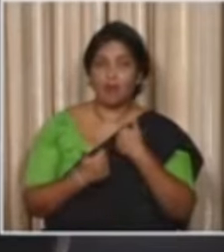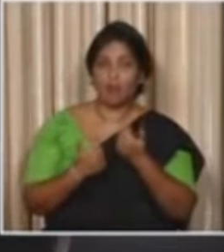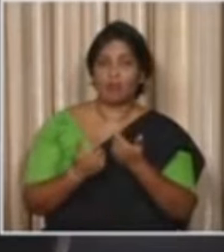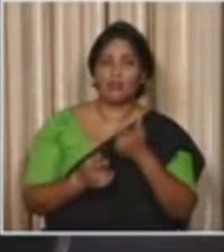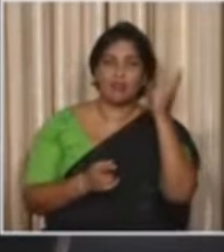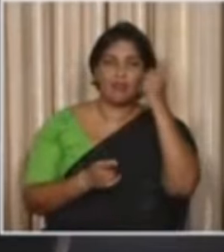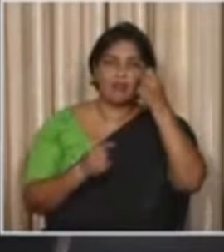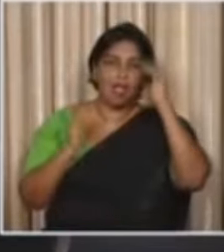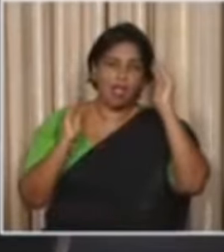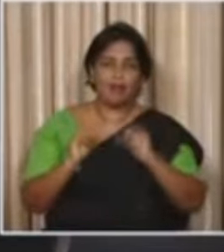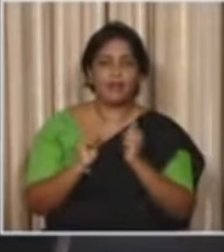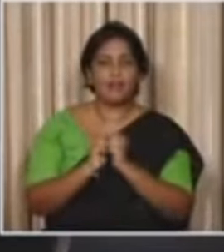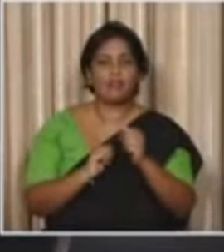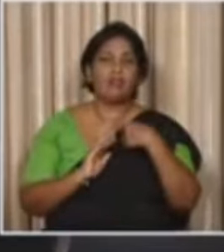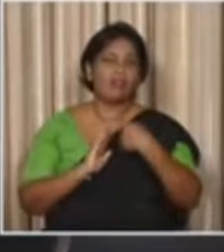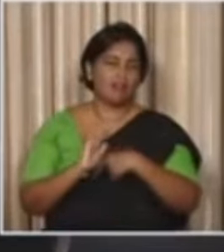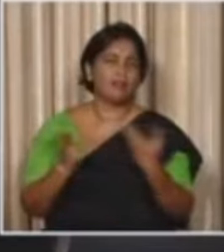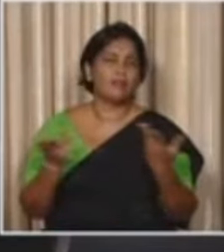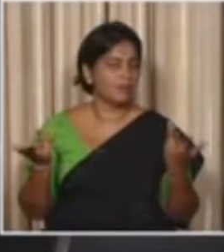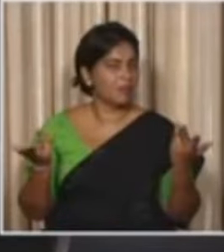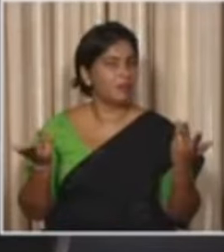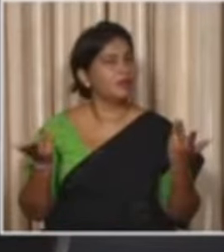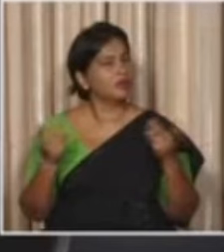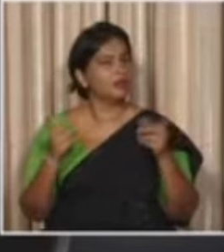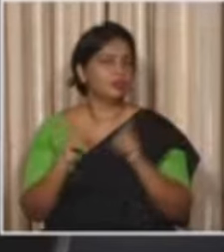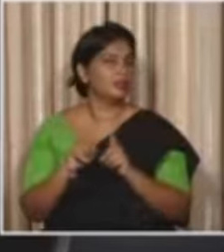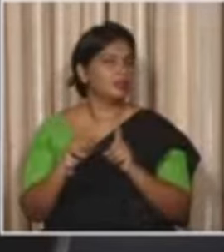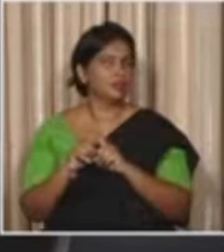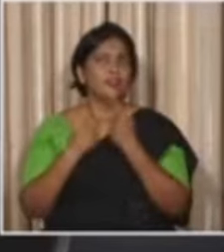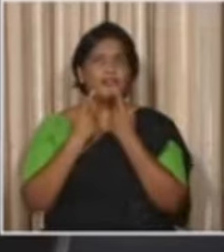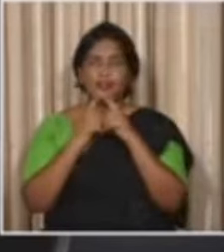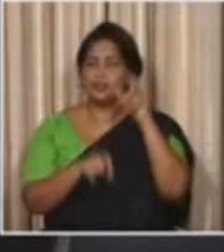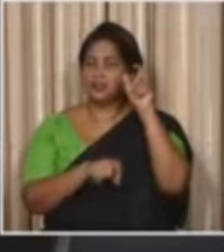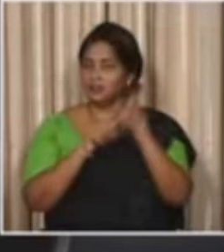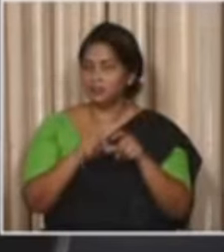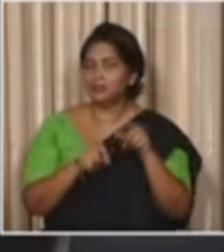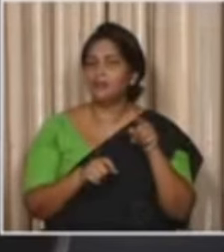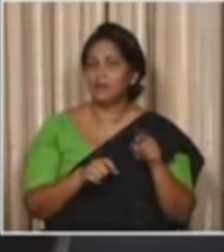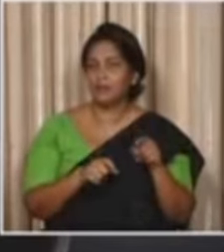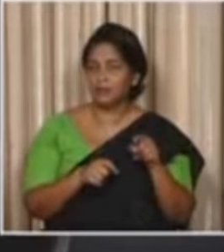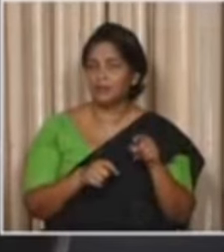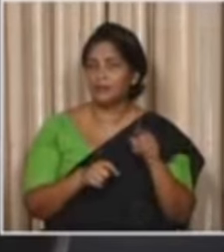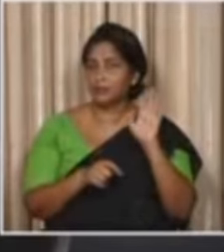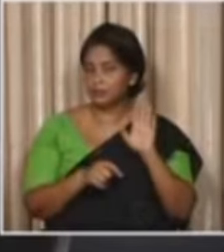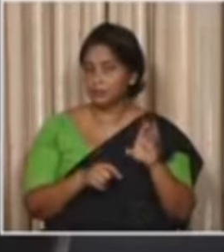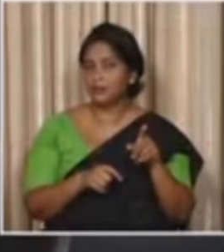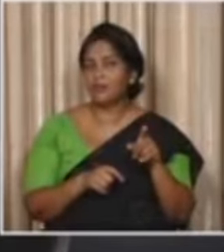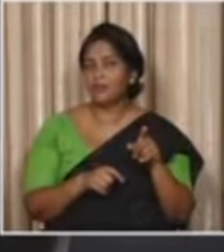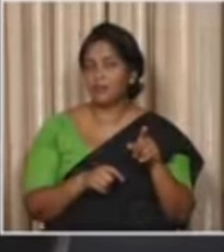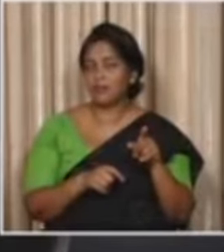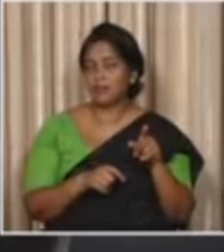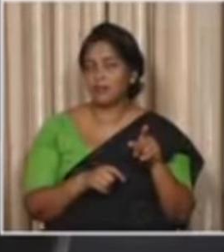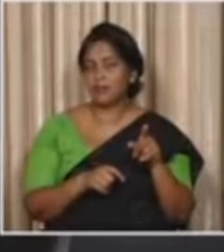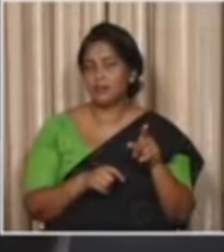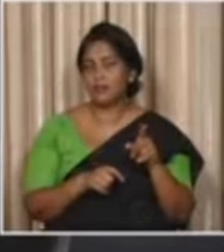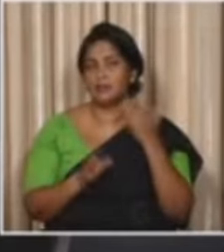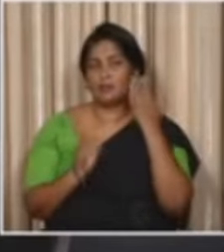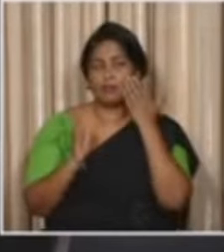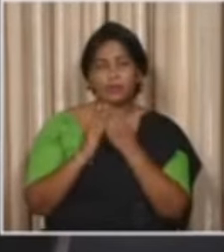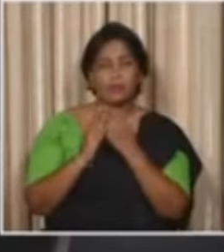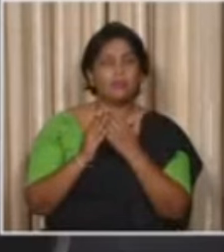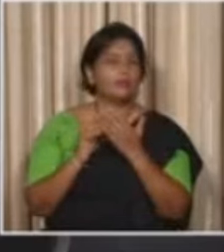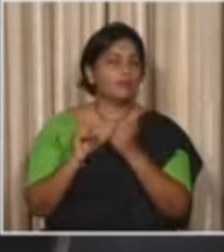අඩුවට වැඩ කරන්න. හැබැයි එහෙම රටක් නෙවෙයිනේ මේ. ඒ නිසා අපිට දැන් විවිධ පාර්ශ්වයන් මේ ඒ වෙනුවට මේ ආදේශන